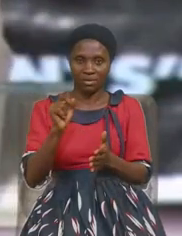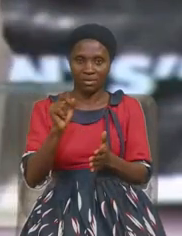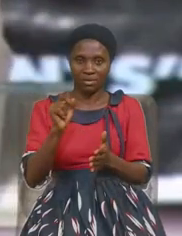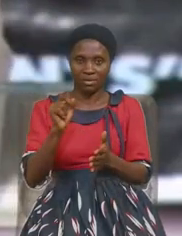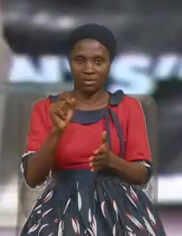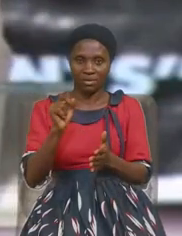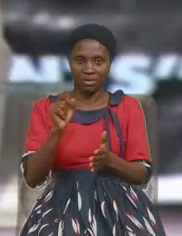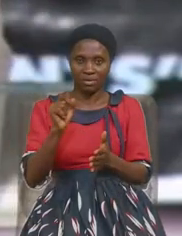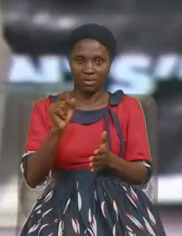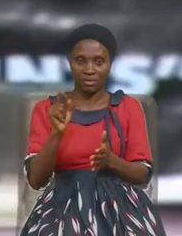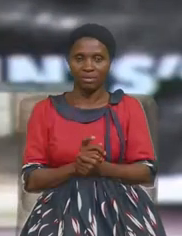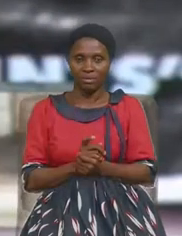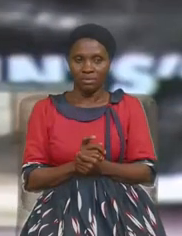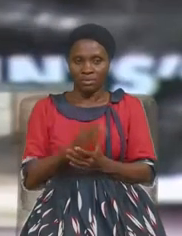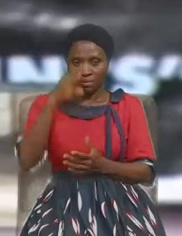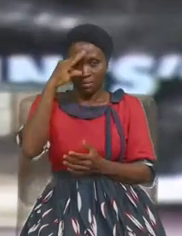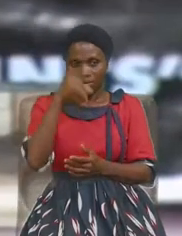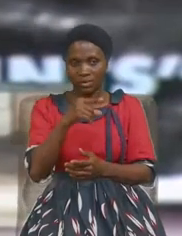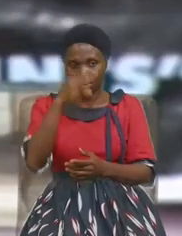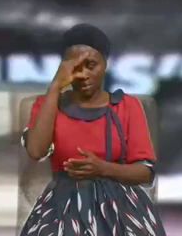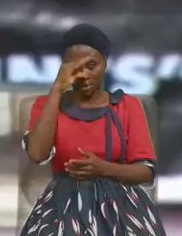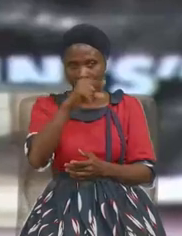Celui qui aime la pureté du cœur,